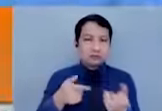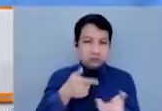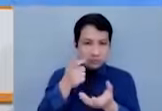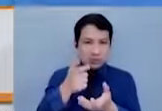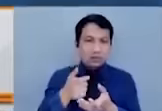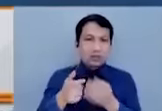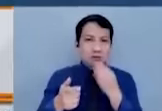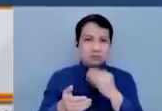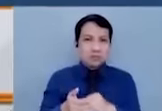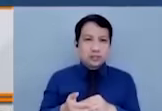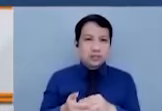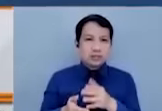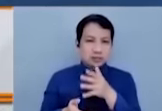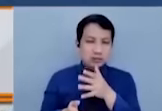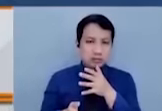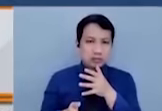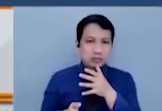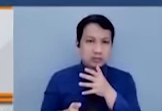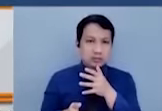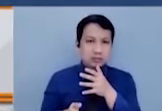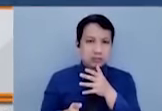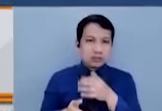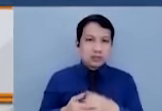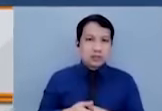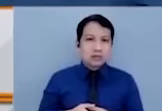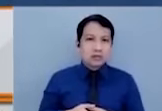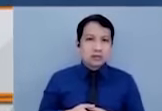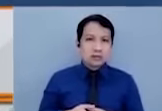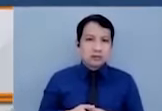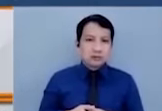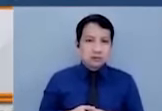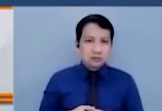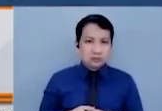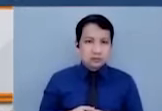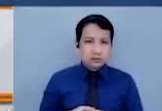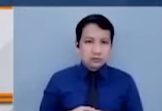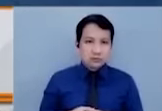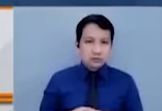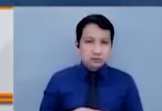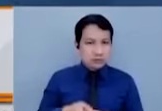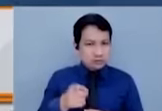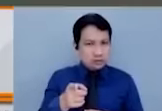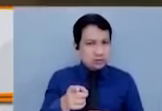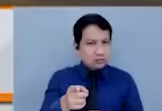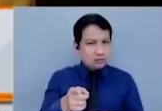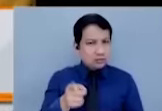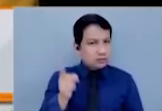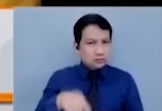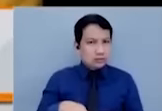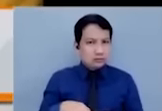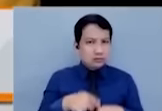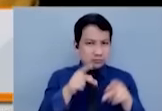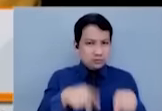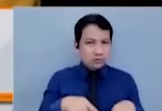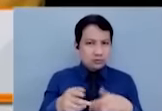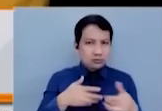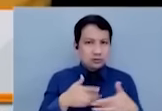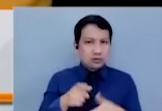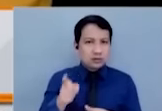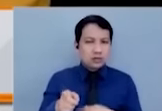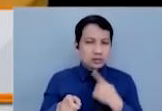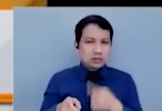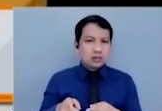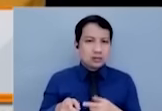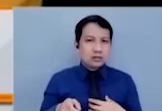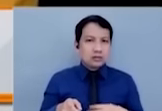ng ina ng biktima sa mga suspect. Alam ko, hindi makatao yung mga ganyan eh. Kung ano man sila, hindi natutulog ang